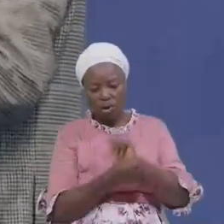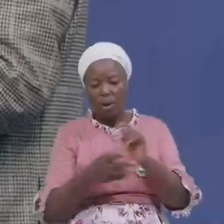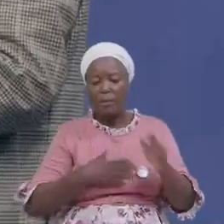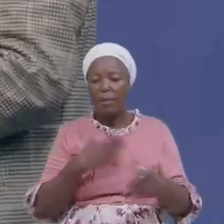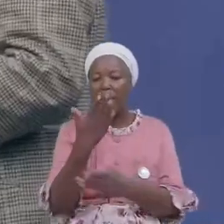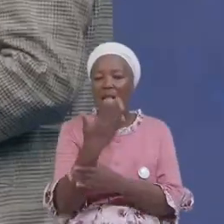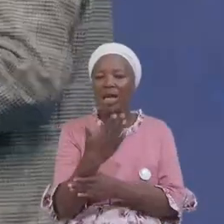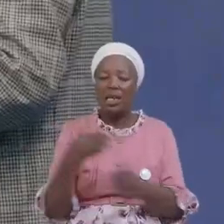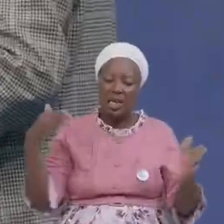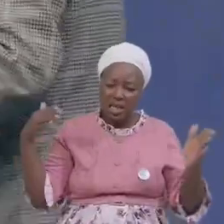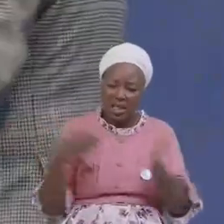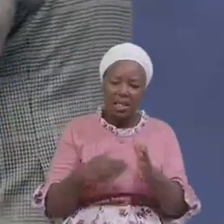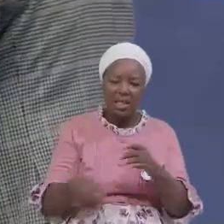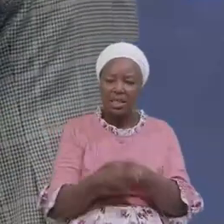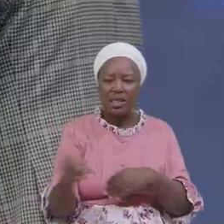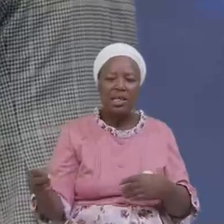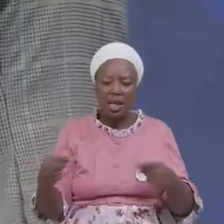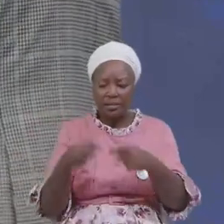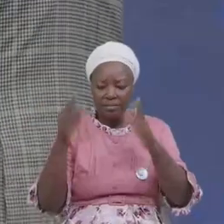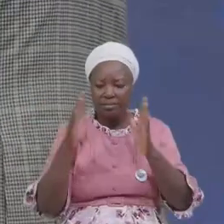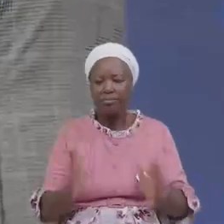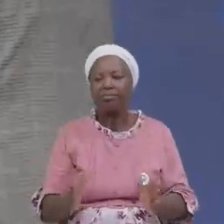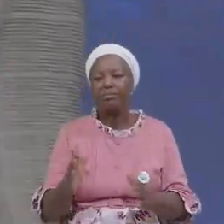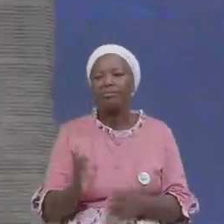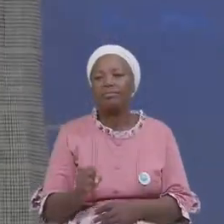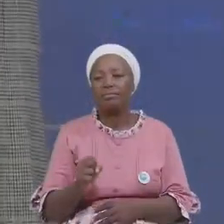leurs adversaires.